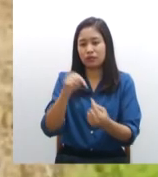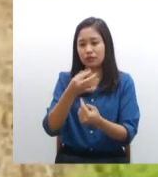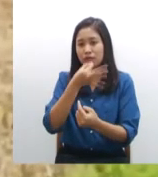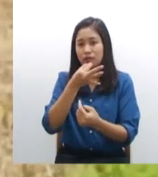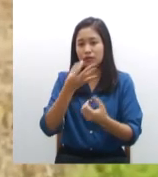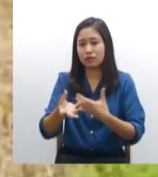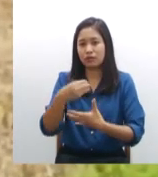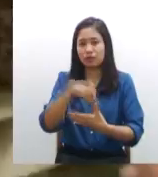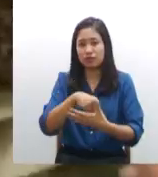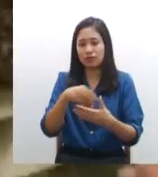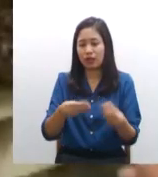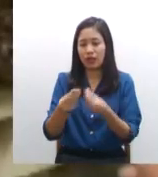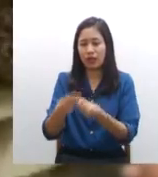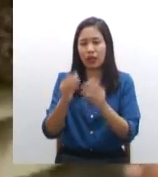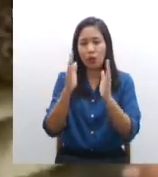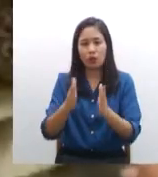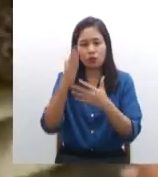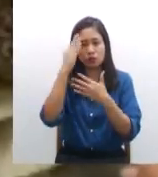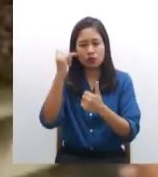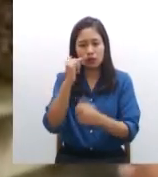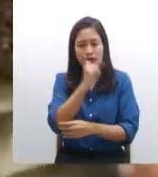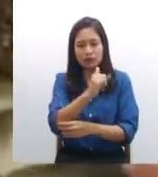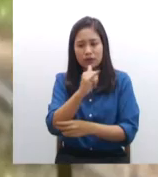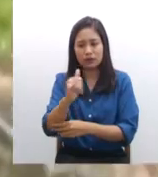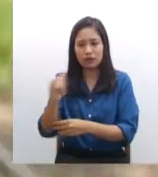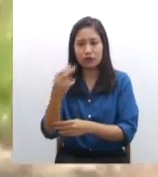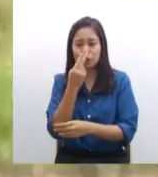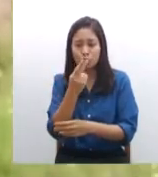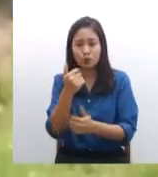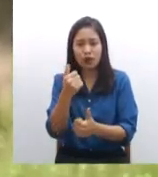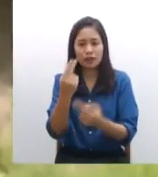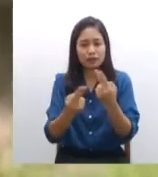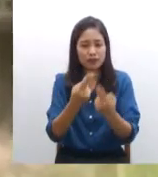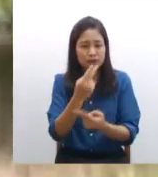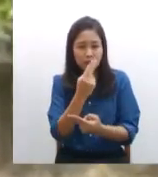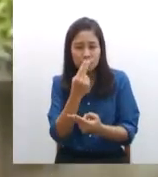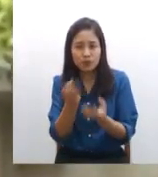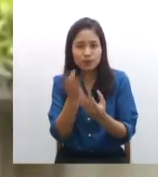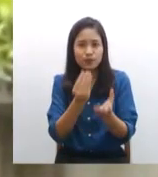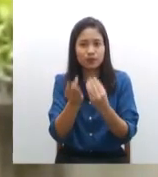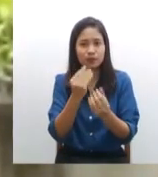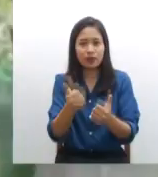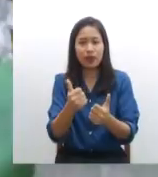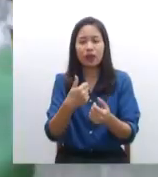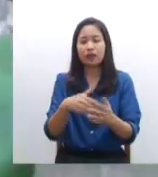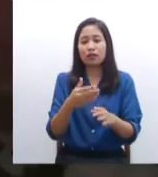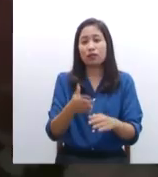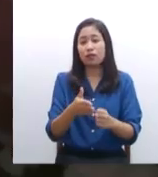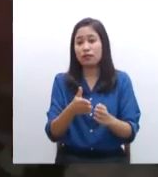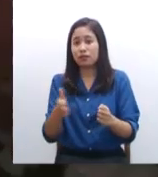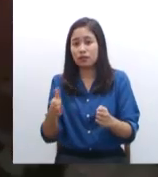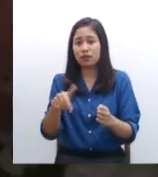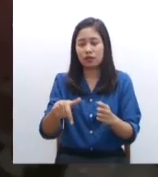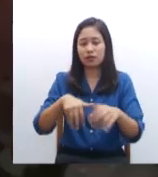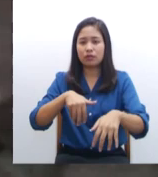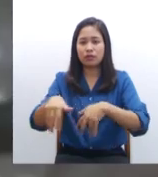ซึ่งเปิดให้ผู้ที่สนใจสามารถเข้าชมและศึกษาไปปฏิบัติตามในเวลาต่อมาราษฎรได้น้อ